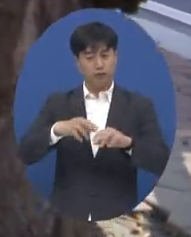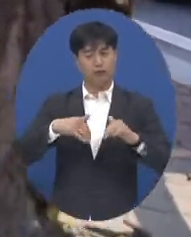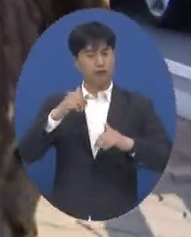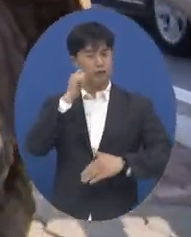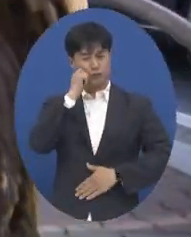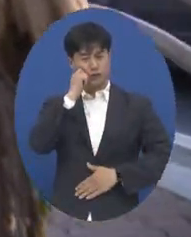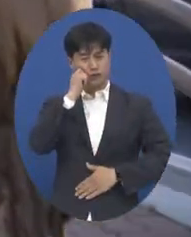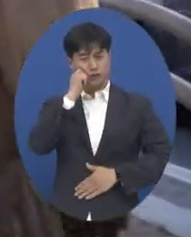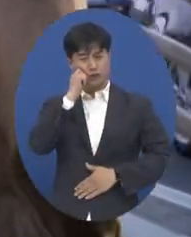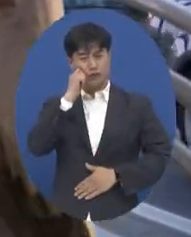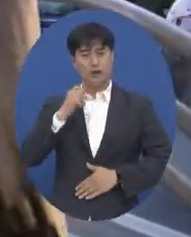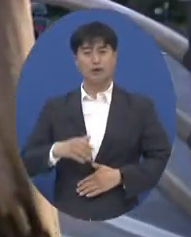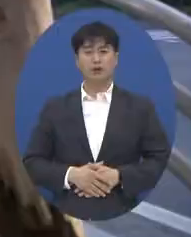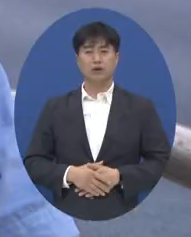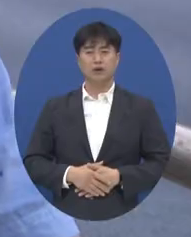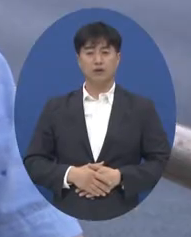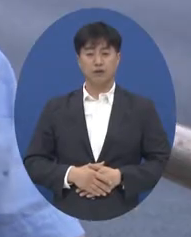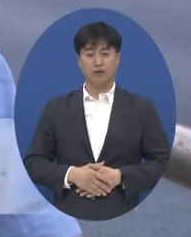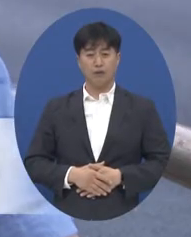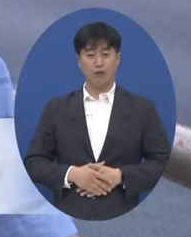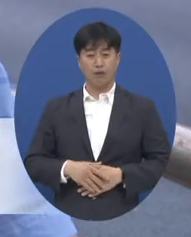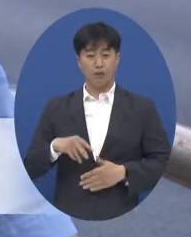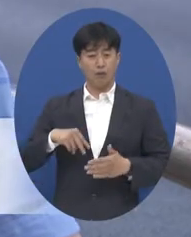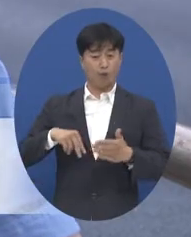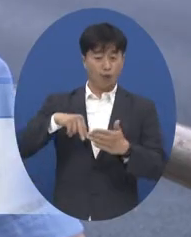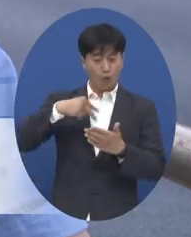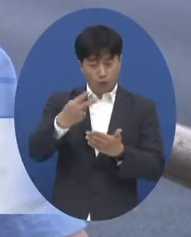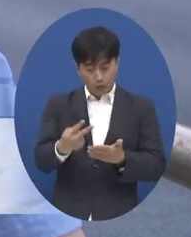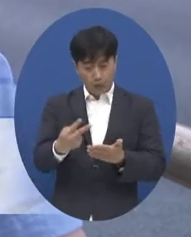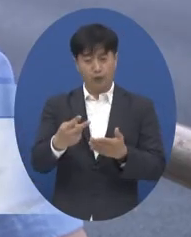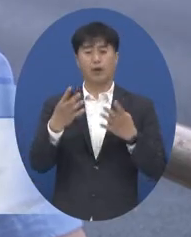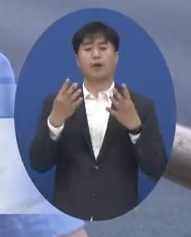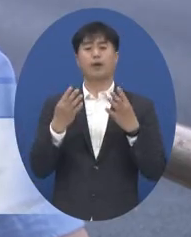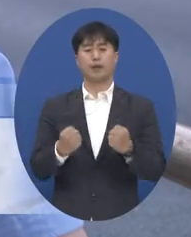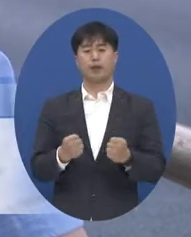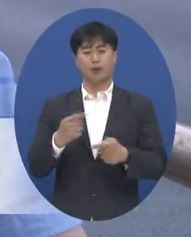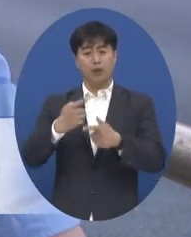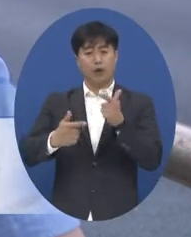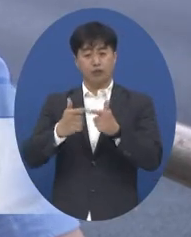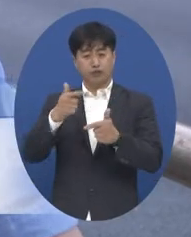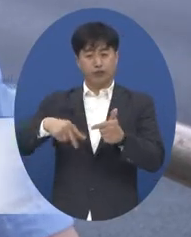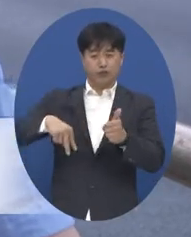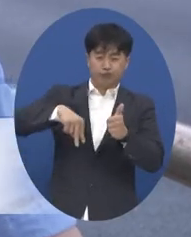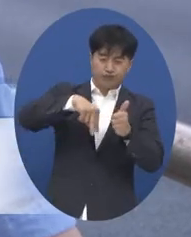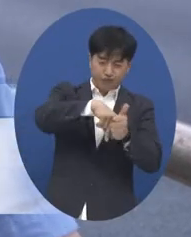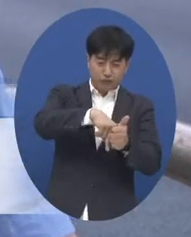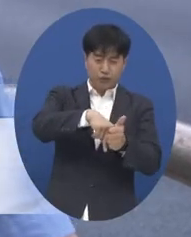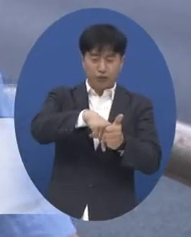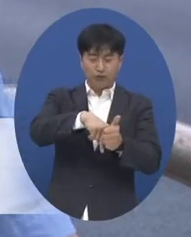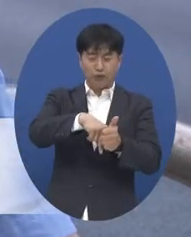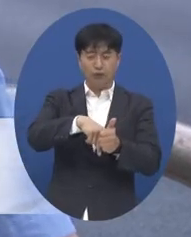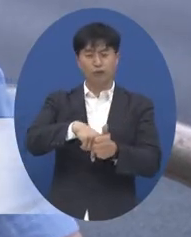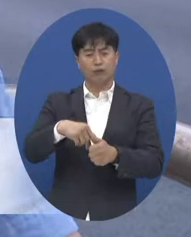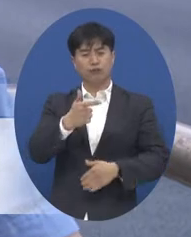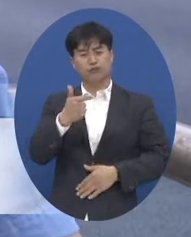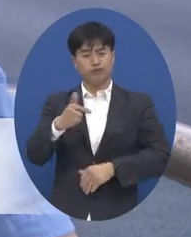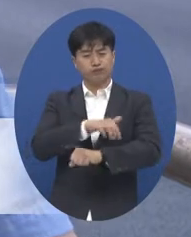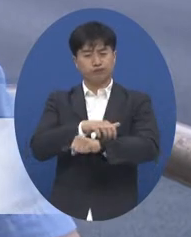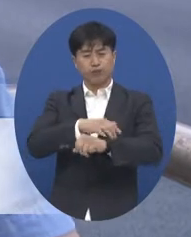지나다닐 수 없습니다. 걸려서 넘어질 때도 많고